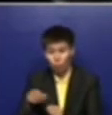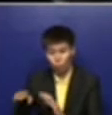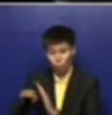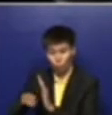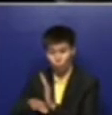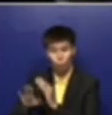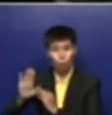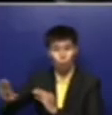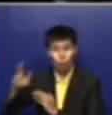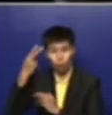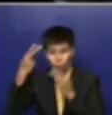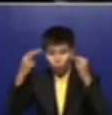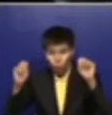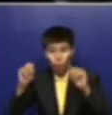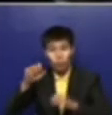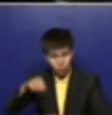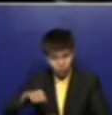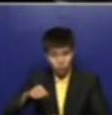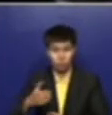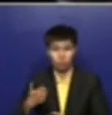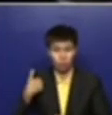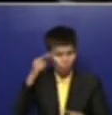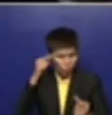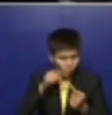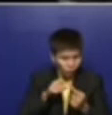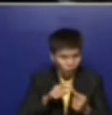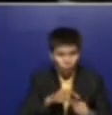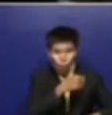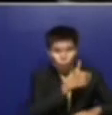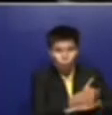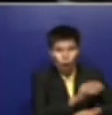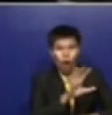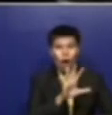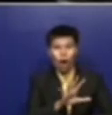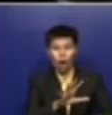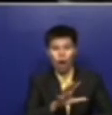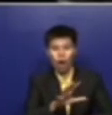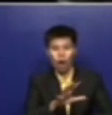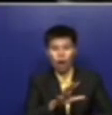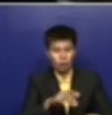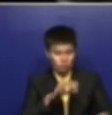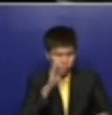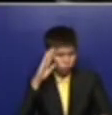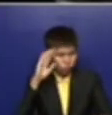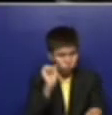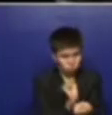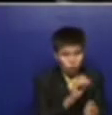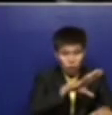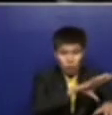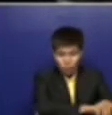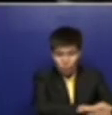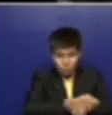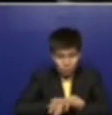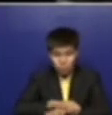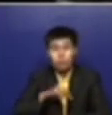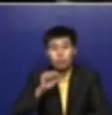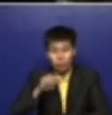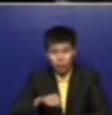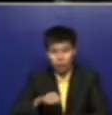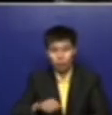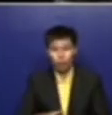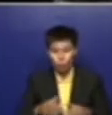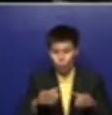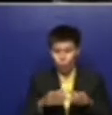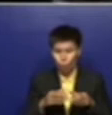แล้วเป้าหมายในการจับกลุ่มคุมขังแกนนำ5คนนี่คือใครผู้ชุมนุม100คนเนี่ยคือจุด